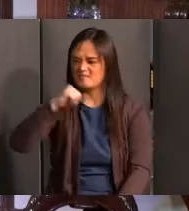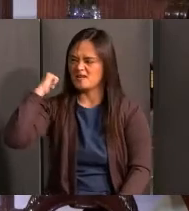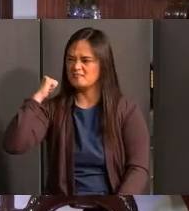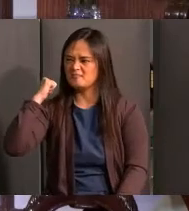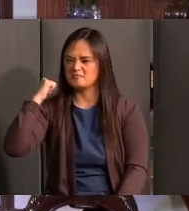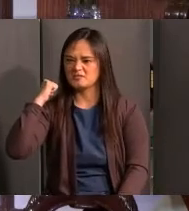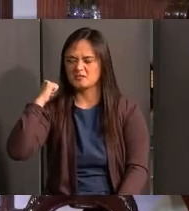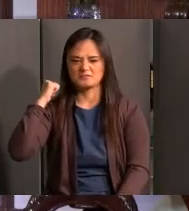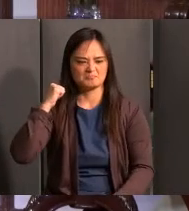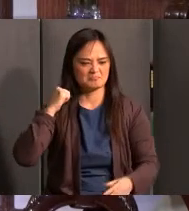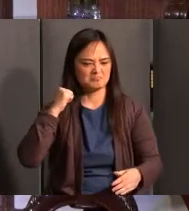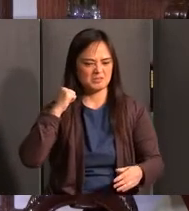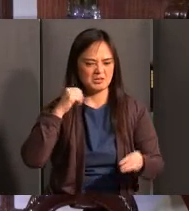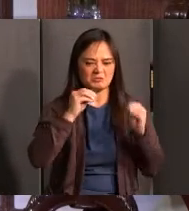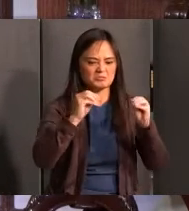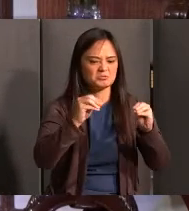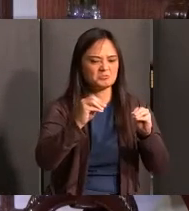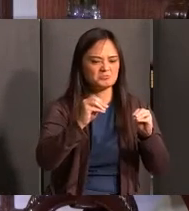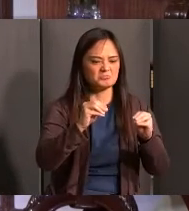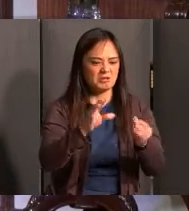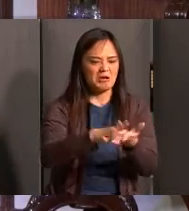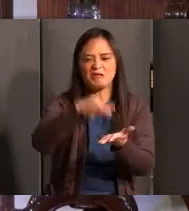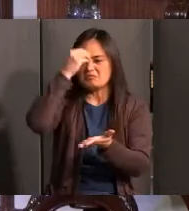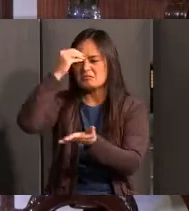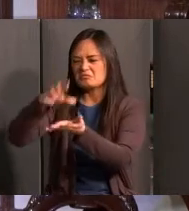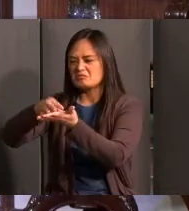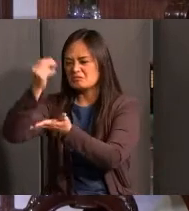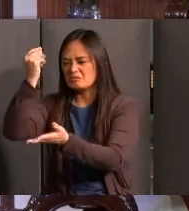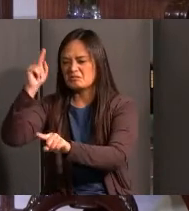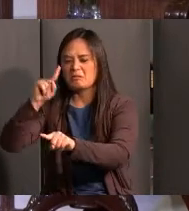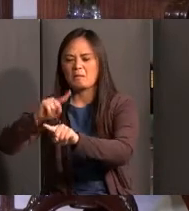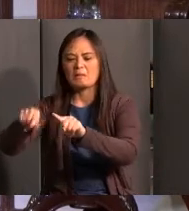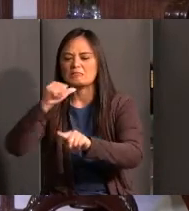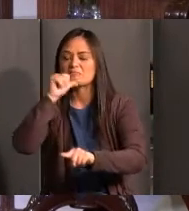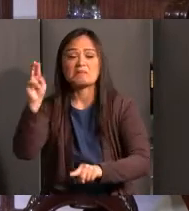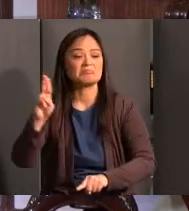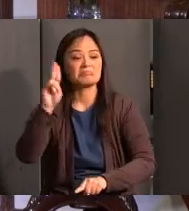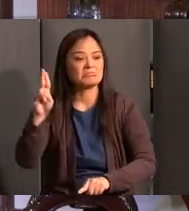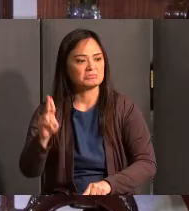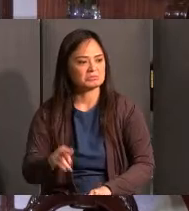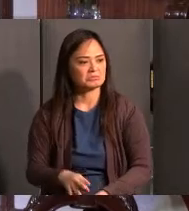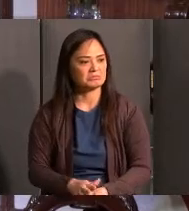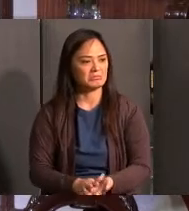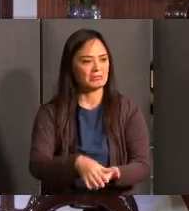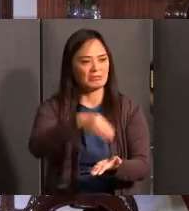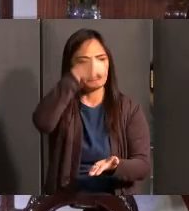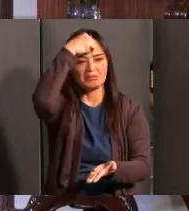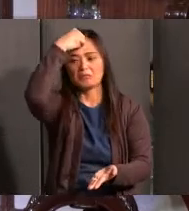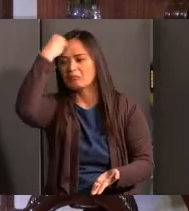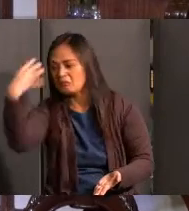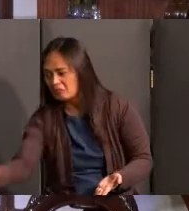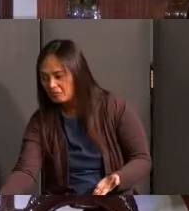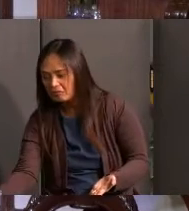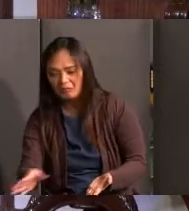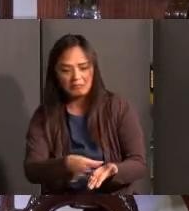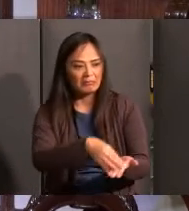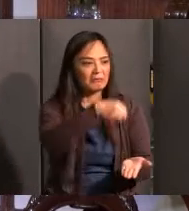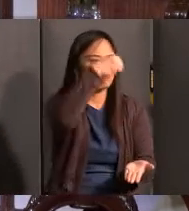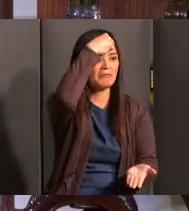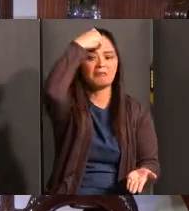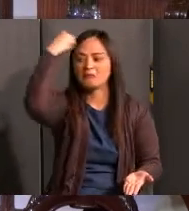nakukuha yung kaalaman, hindi naman ginagamit. Tama po ba? Gusto natin nagagamit nila,